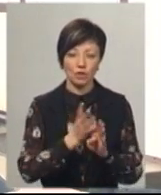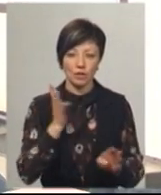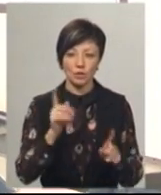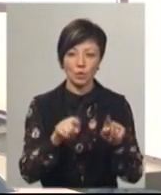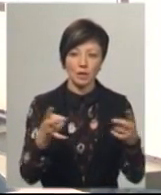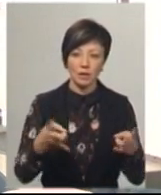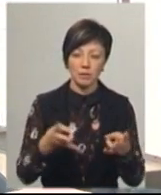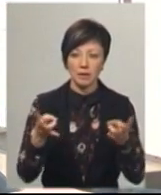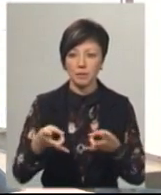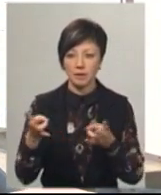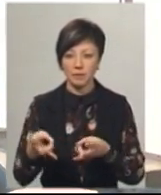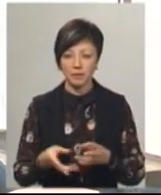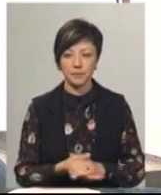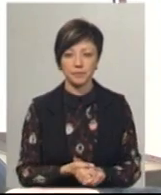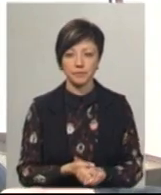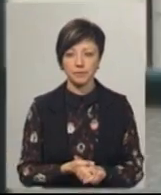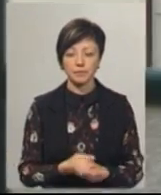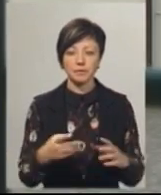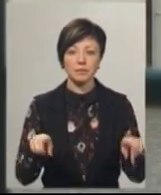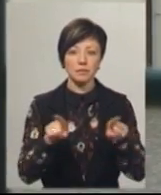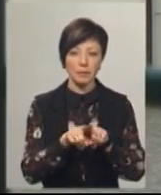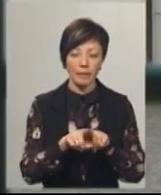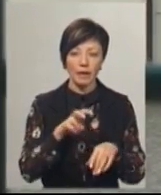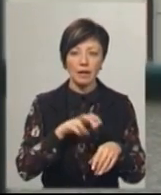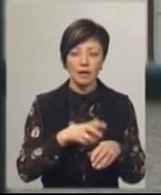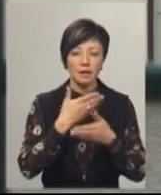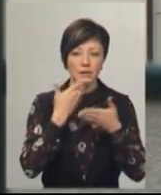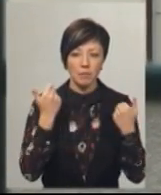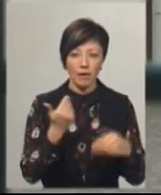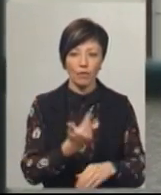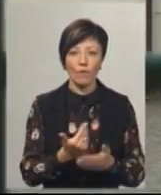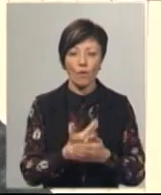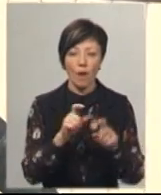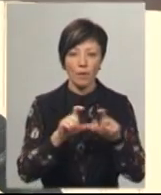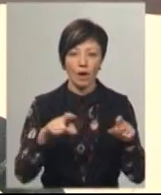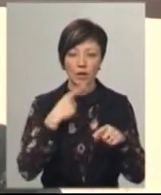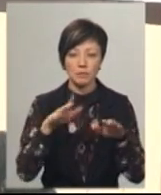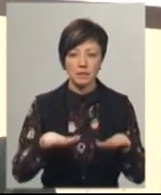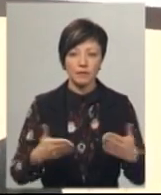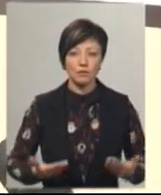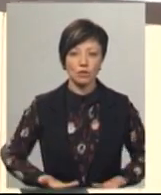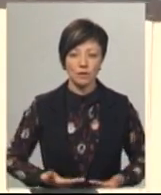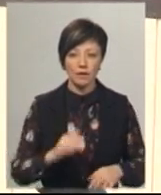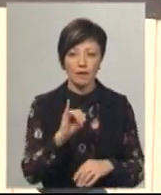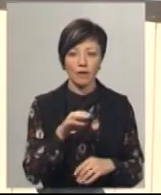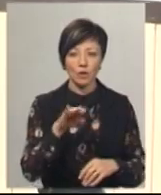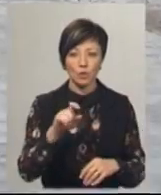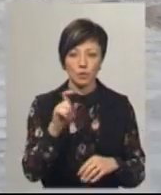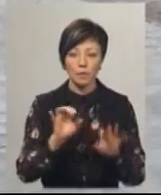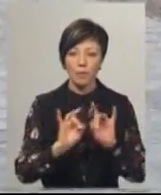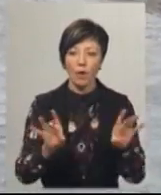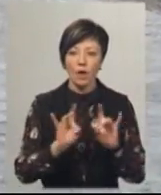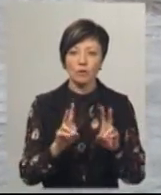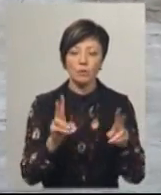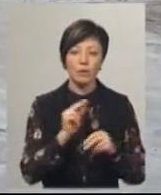то треба те, то треба те, то треба те. Лікаря немає в нову амбулаторію, каже місцевий житель Іван Туз. Пояснює, той,